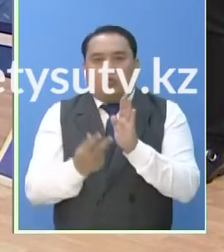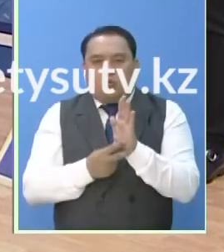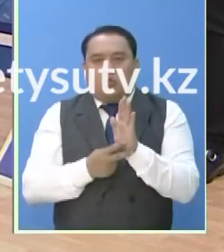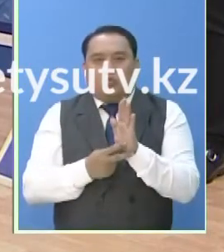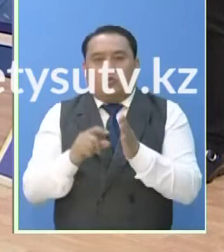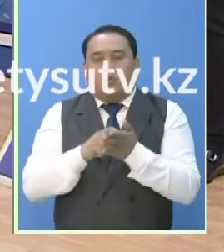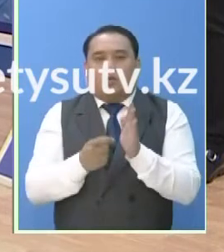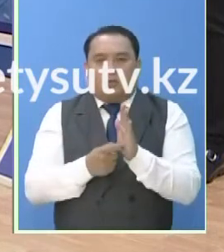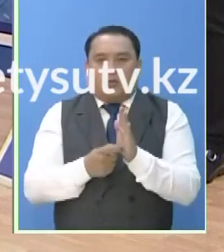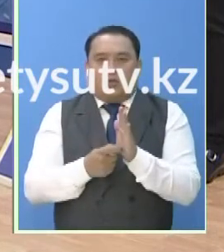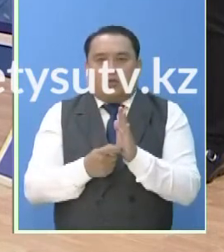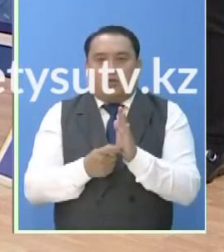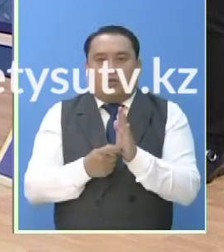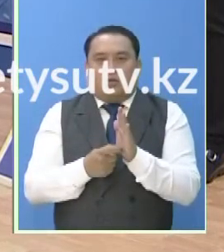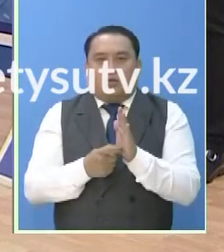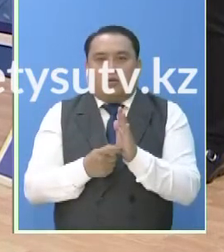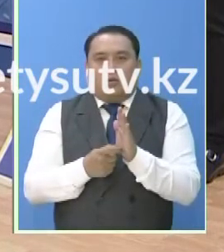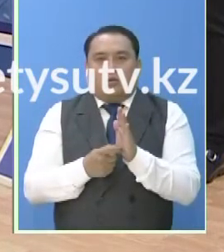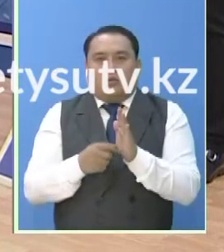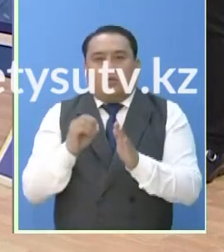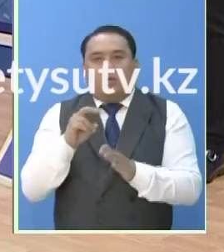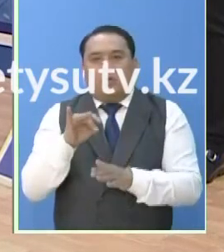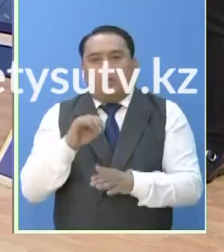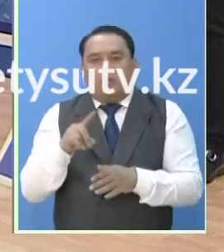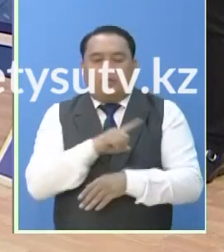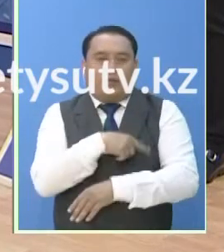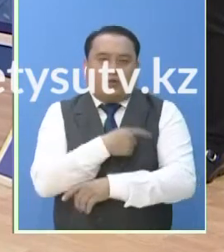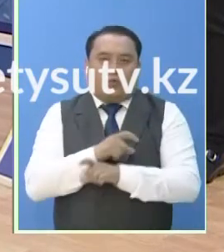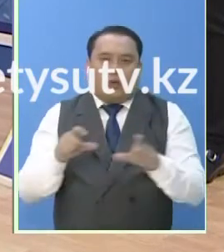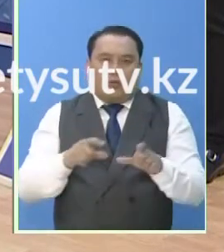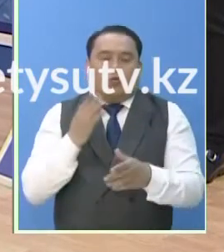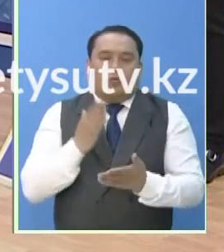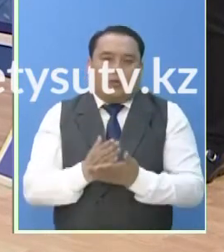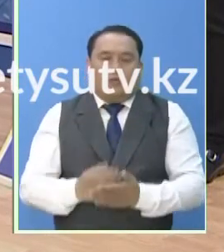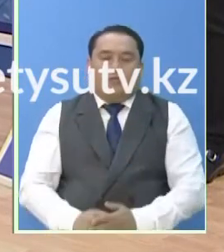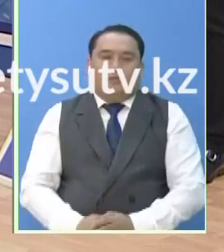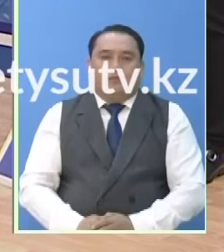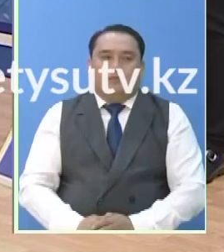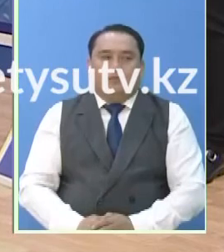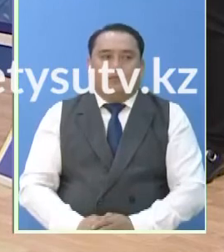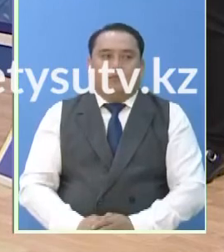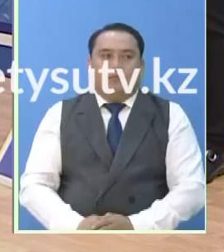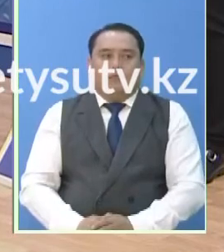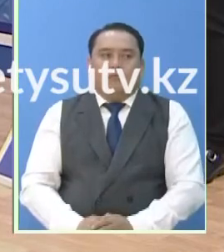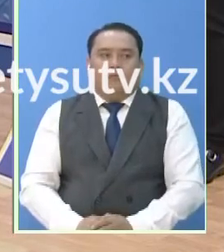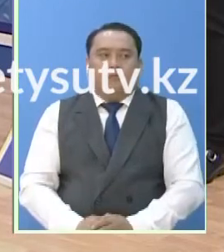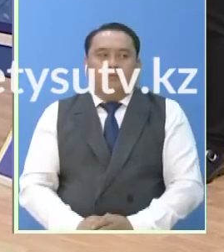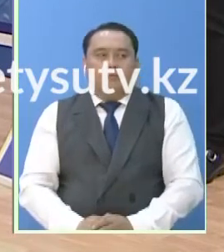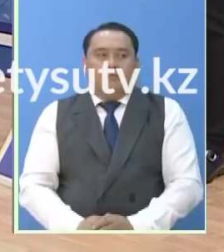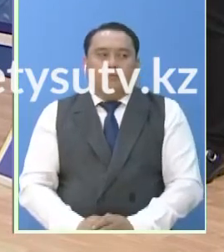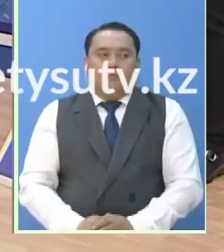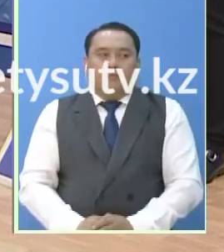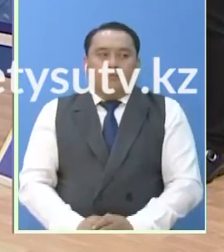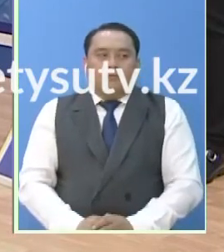мектепте. Иә. Содан кейін сосын мына Еркінде врачебный амбулатория. Врачебный амбулатория ғой жалпы. Еңбекте сол жерде 10